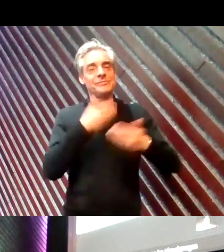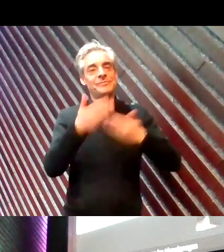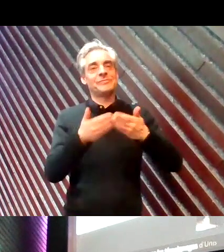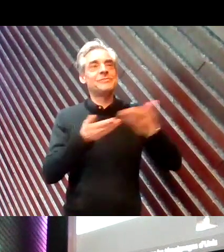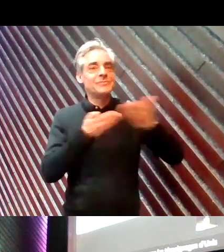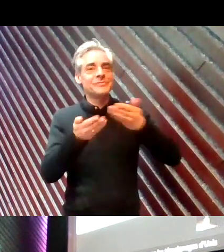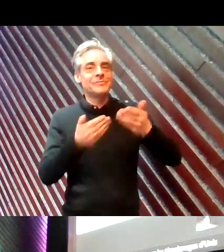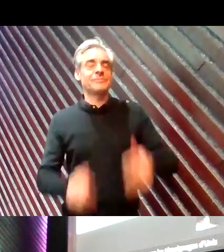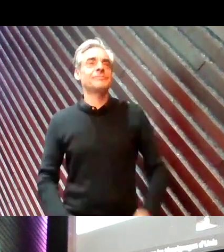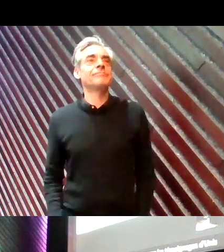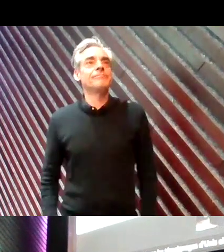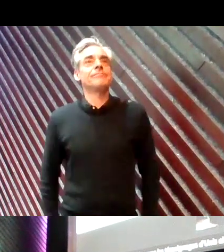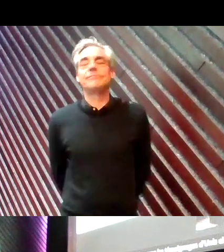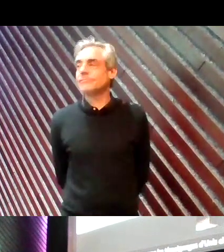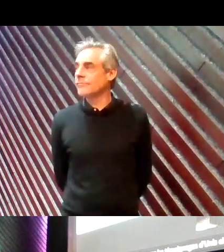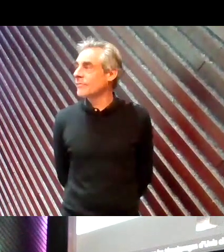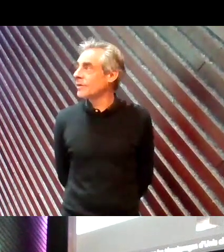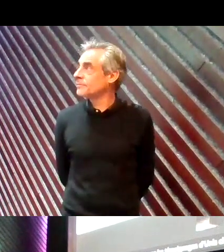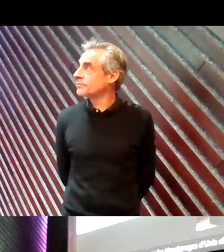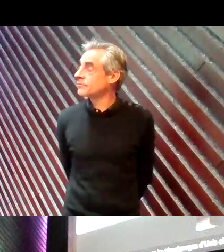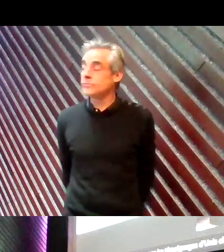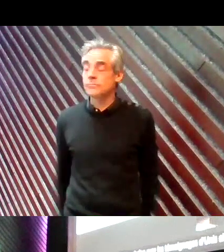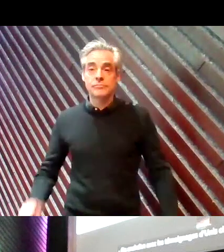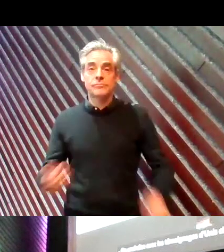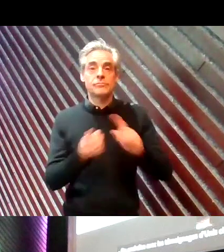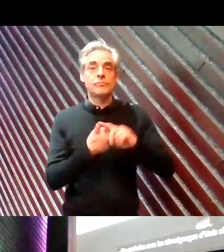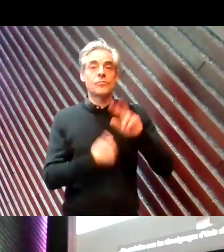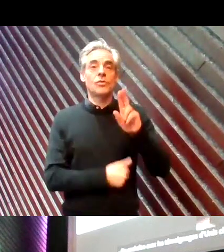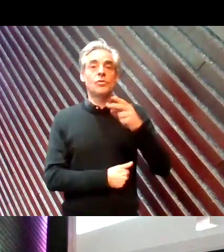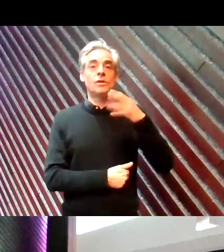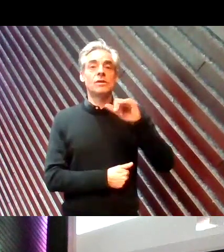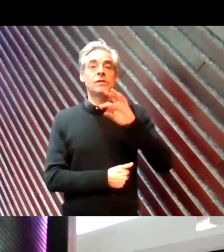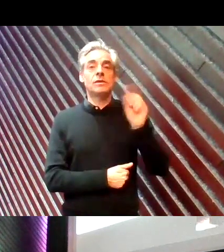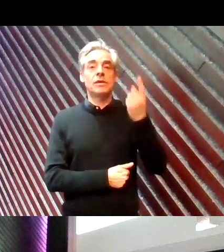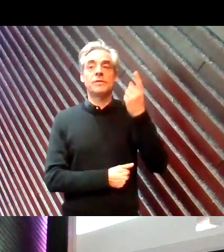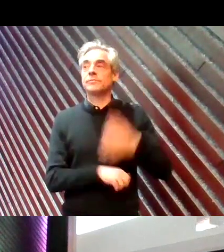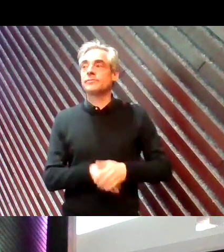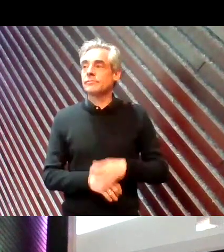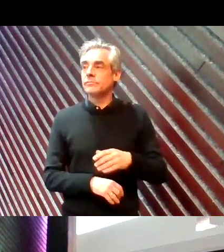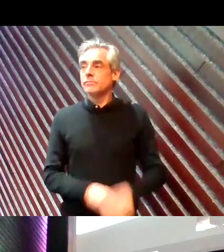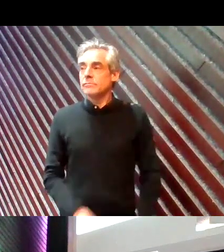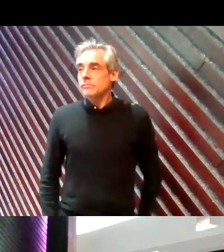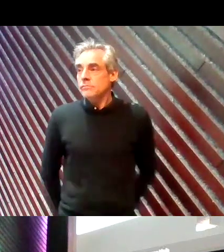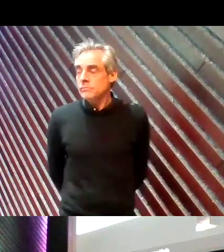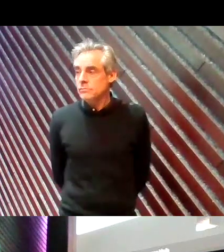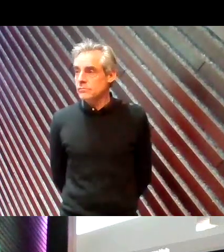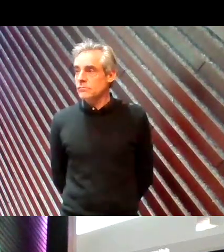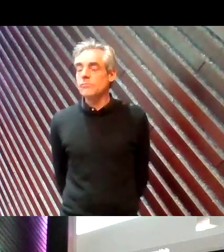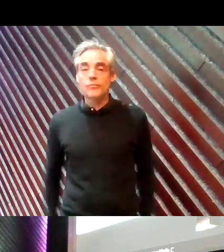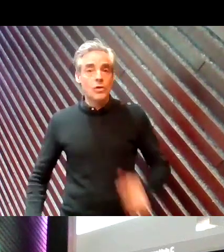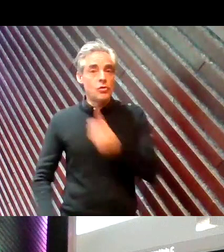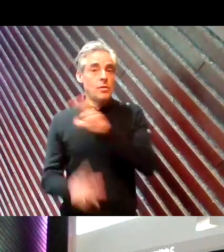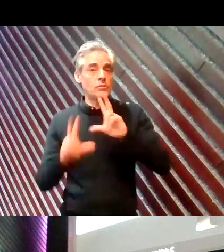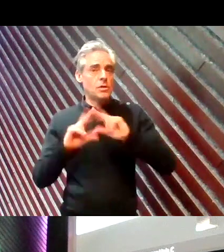les lois qui ressortent de ces témoignages. On va commencer par Vélicité, présente Simon de Gardel qui va nous